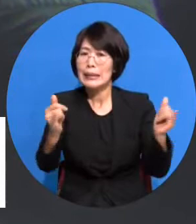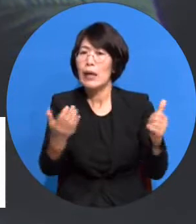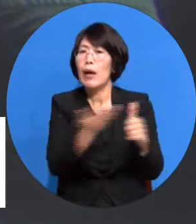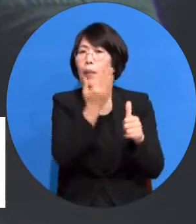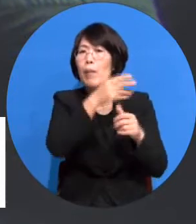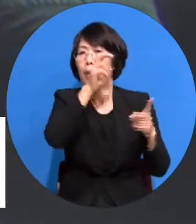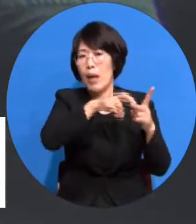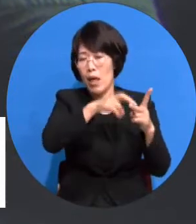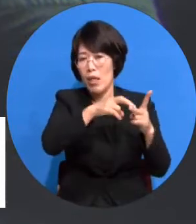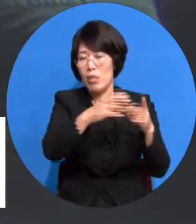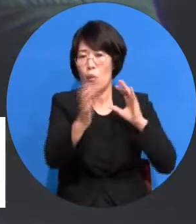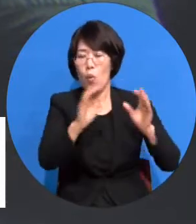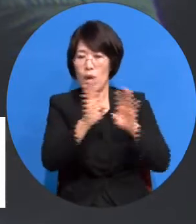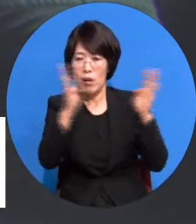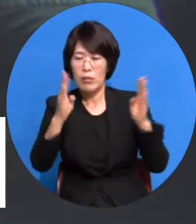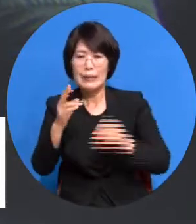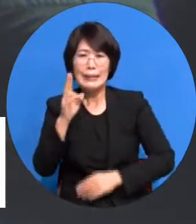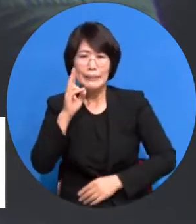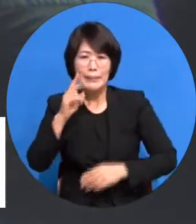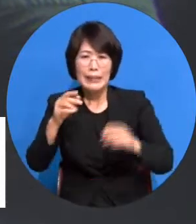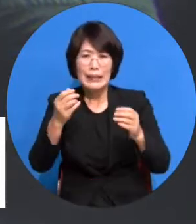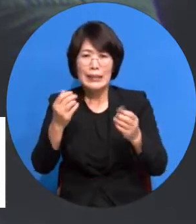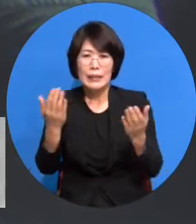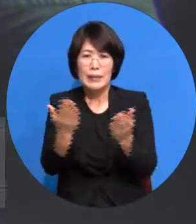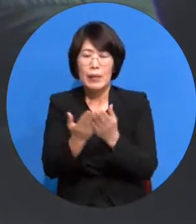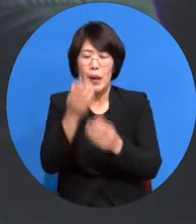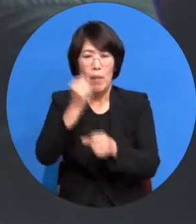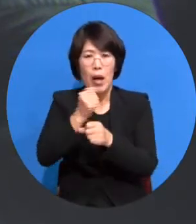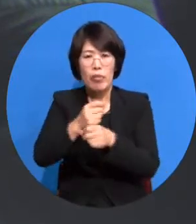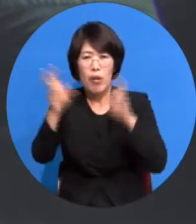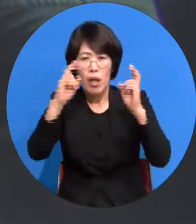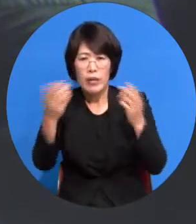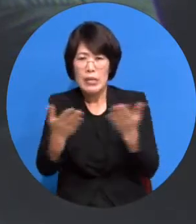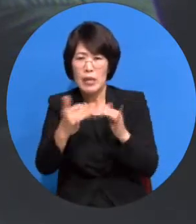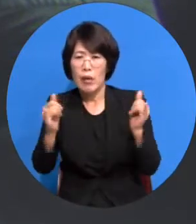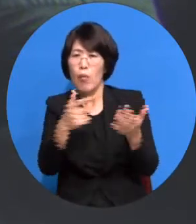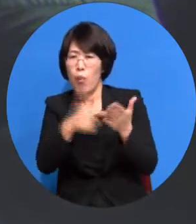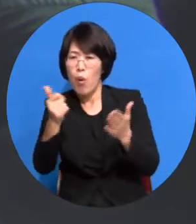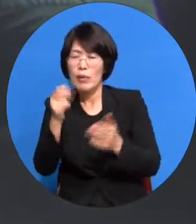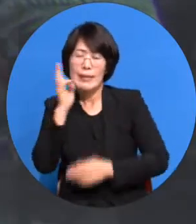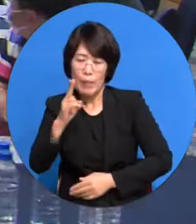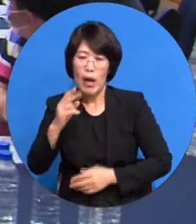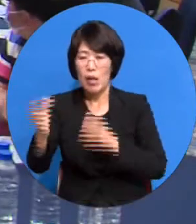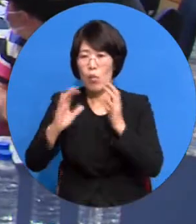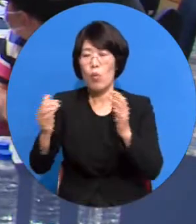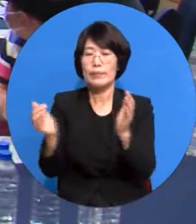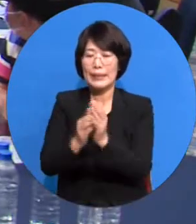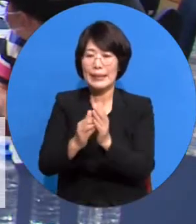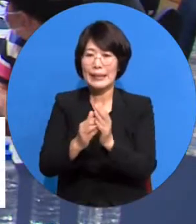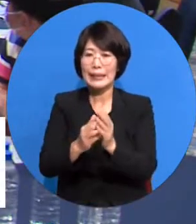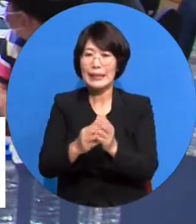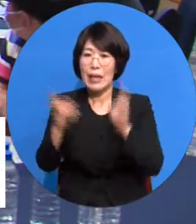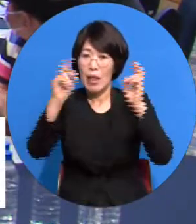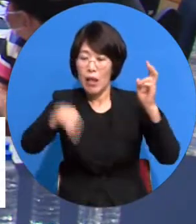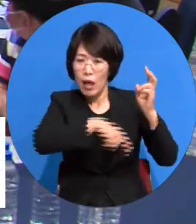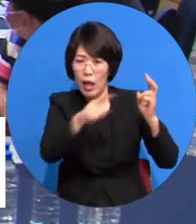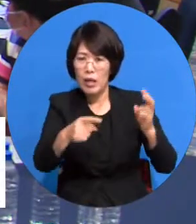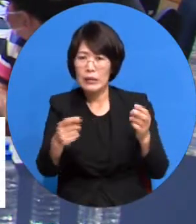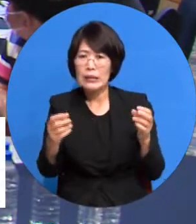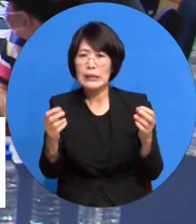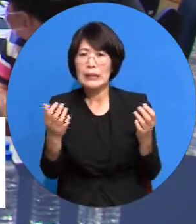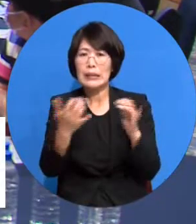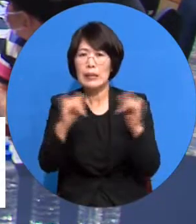조선해양전문인력양성센터가 토론회를 열고 심각한 조선업계 인력 수급 상황을 논의했습니다. 조선업계에서는 인구 소멸